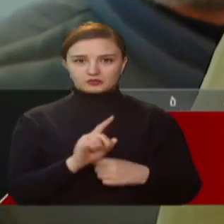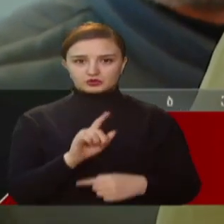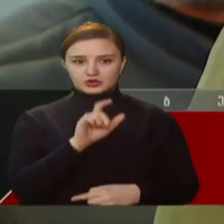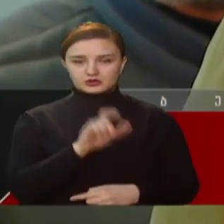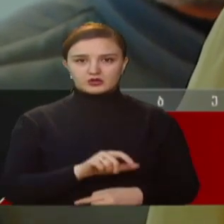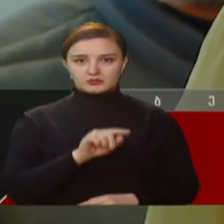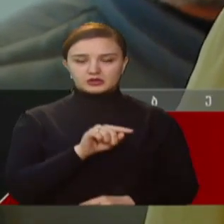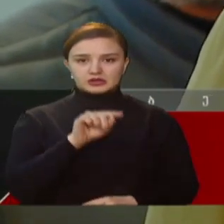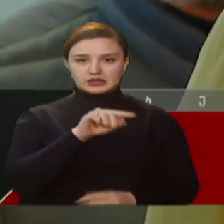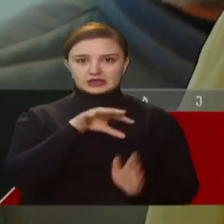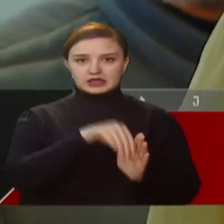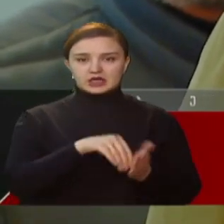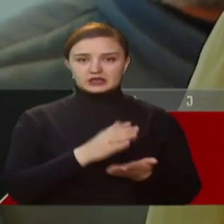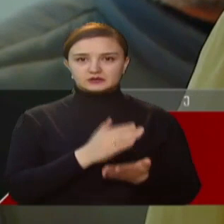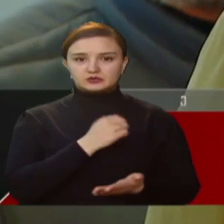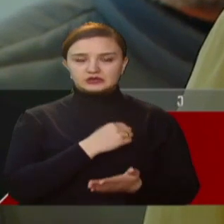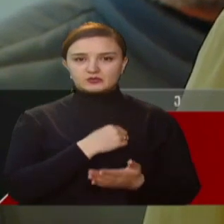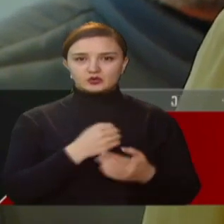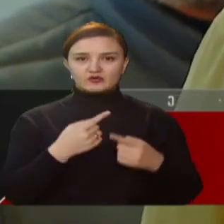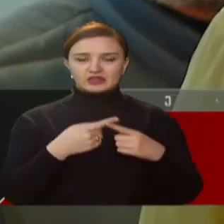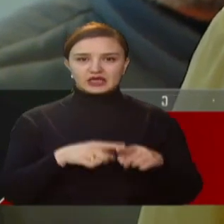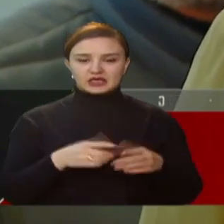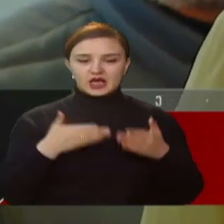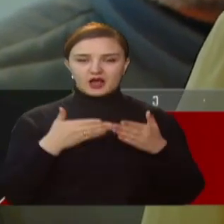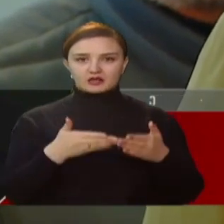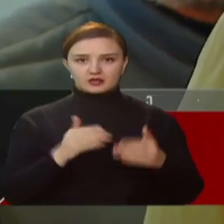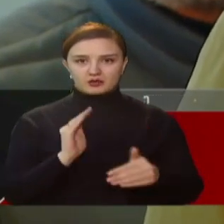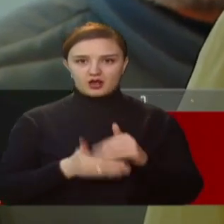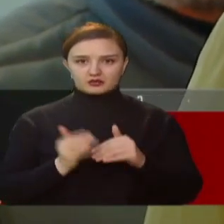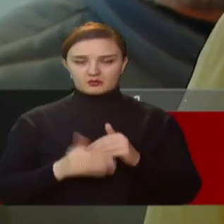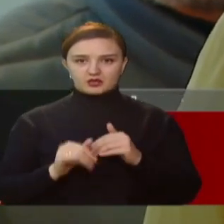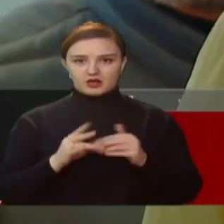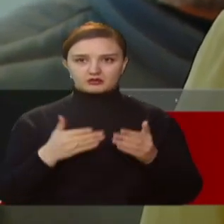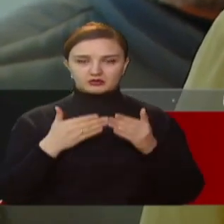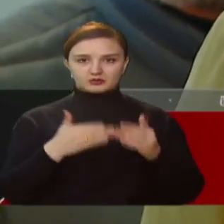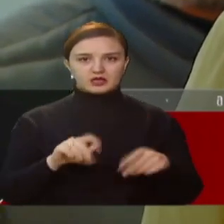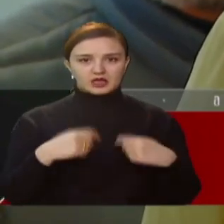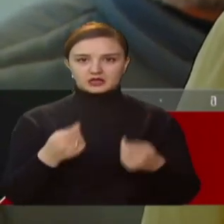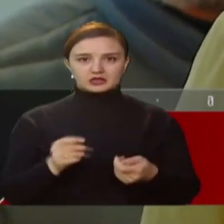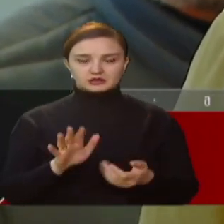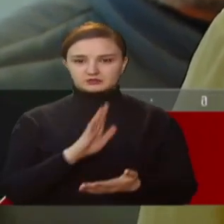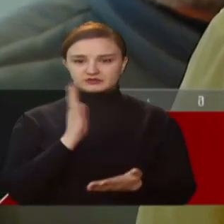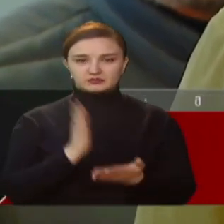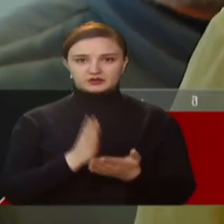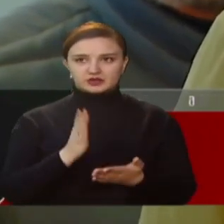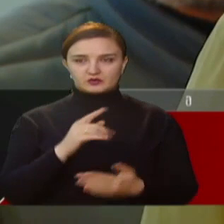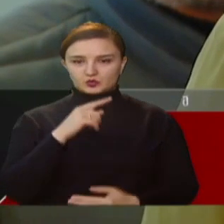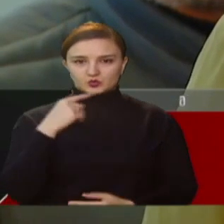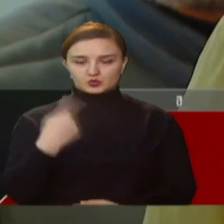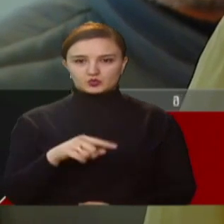იქ არსებულ სამხედრო ტექნიკას და კატერებს გადამალავდა ან გაიყვანდა და არ გადასცემდა პირდაპირ ნელა მომავალ